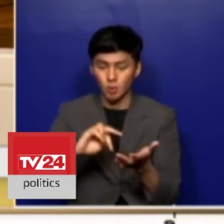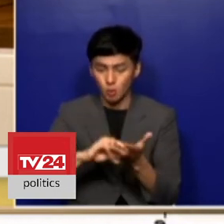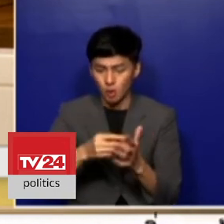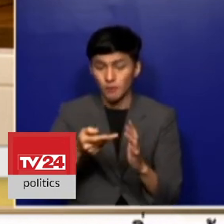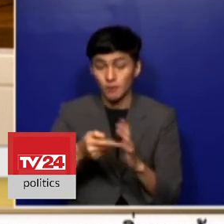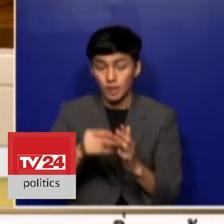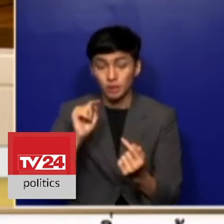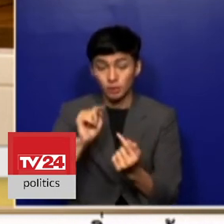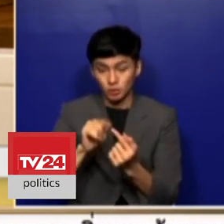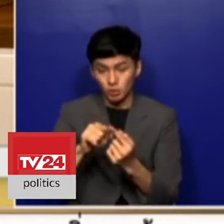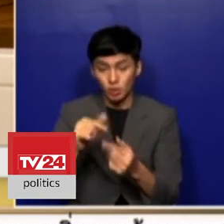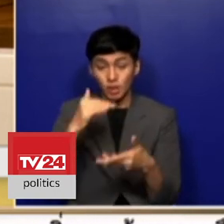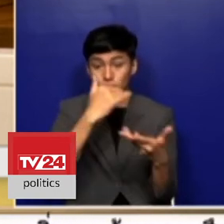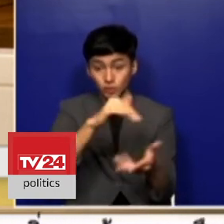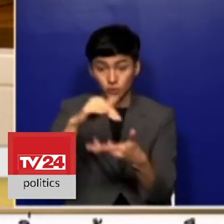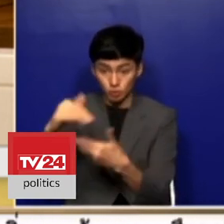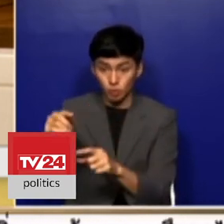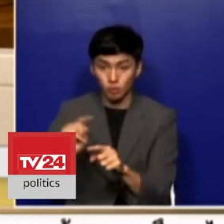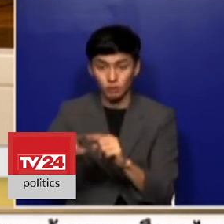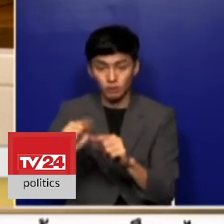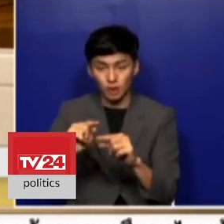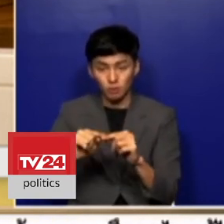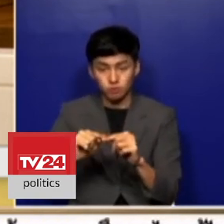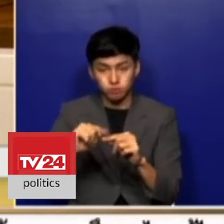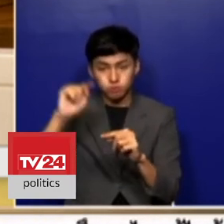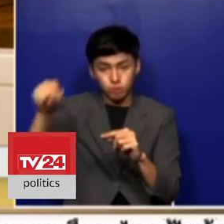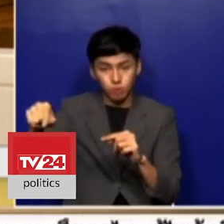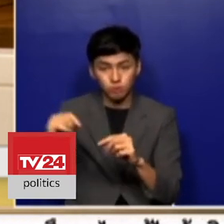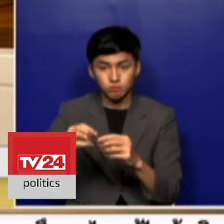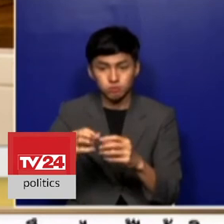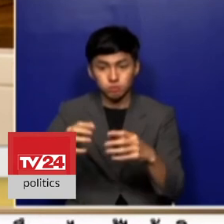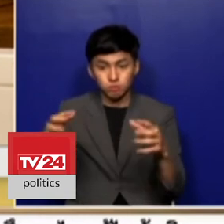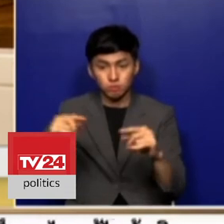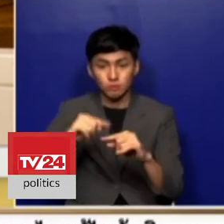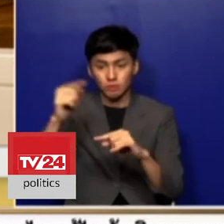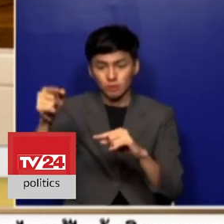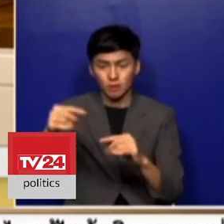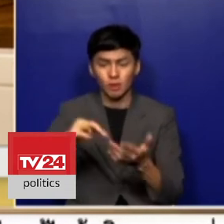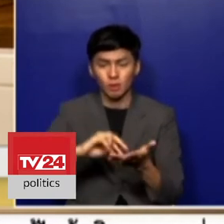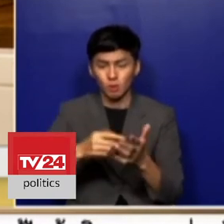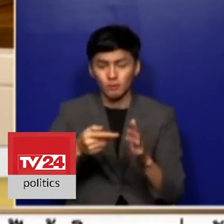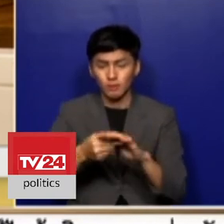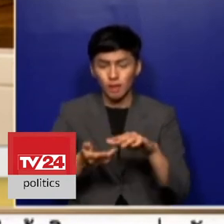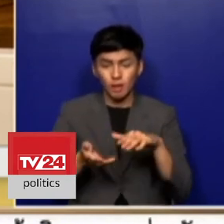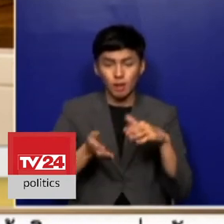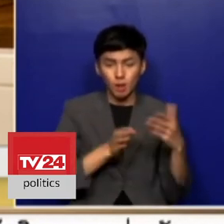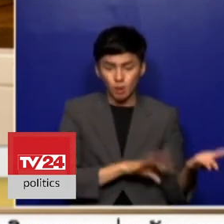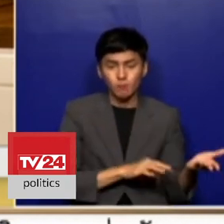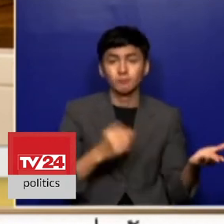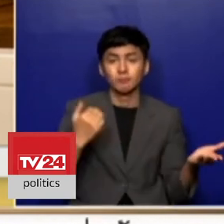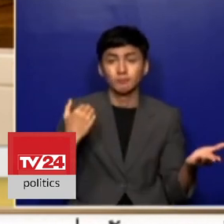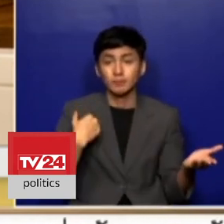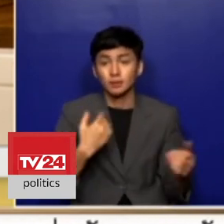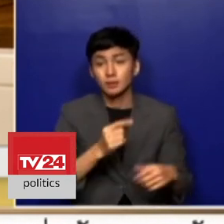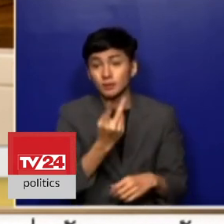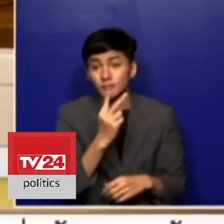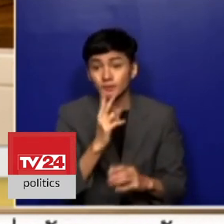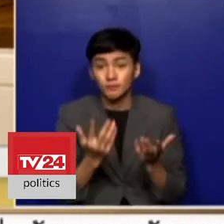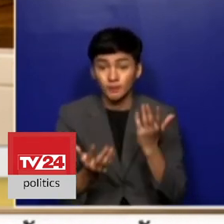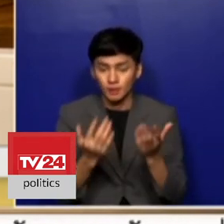e-commerceที่โตแบบก้าวกระโดดสวนทางกับหลายธุรกิจที่ล้มไปช่วงการระบาดของเชื้อไวรัส